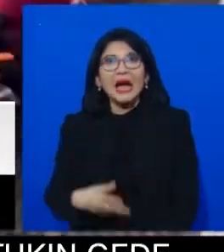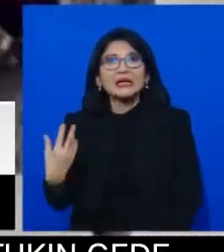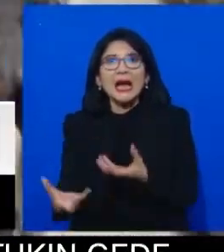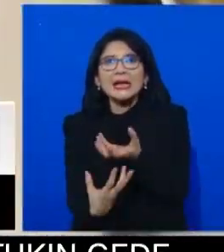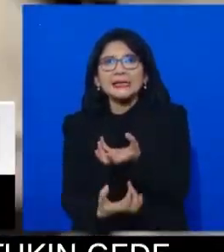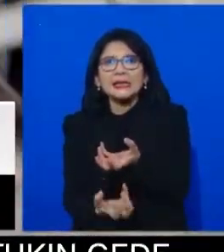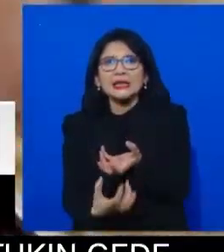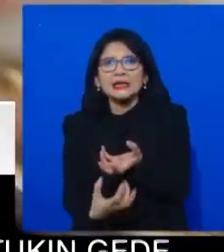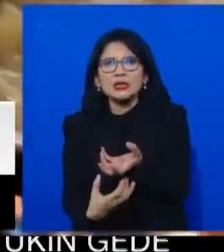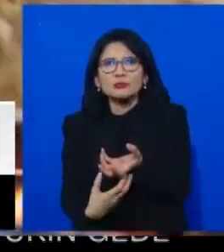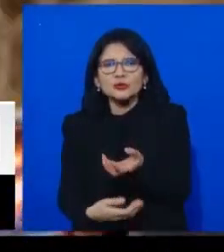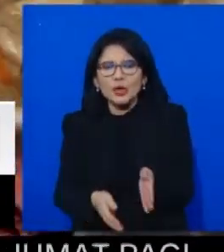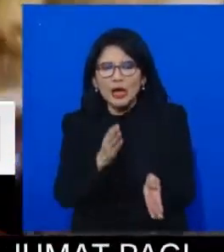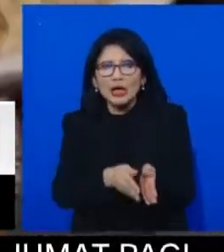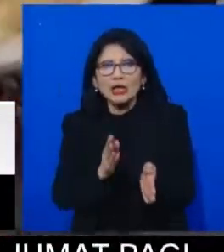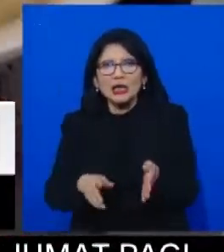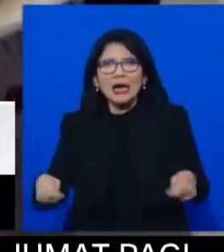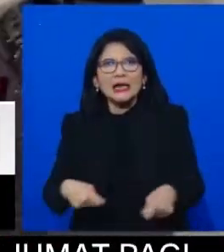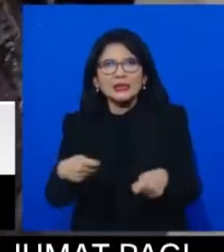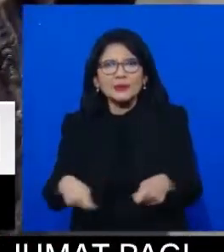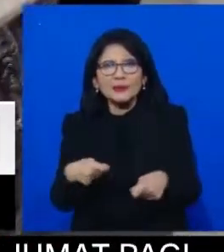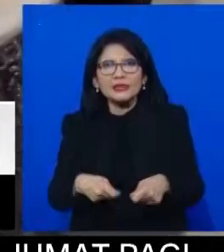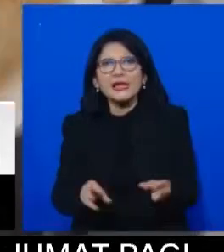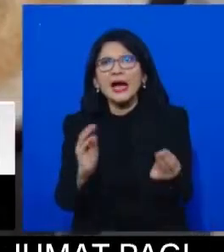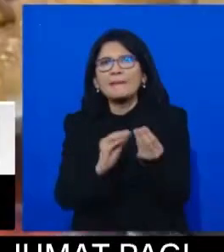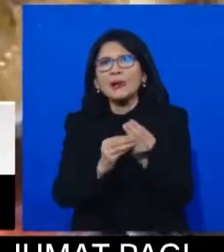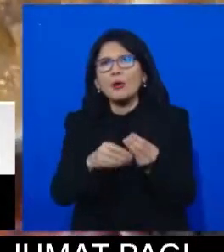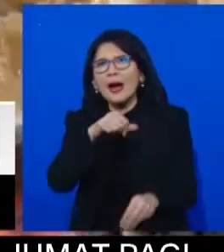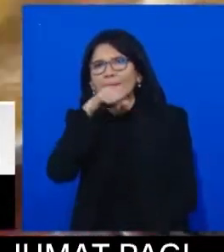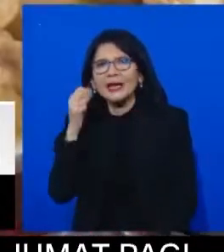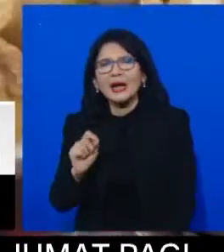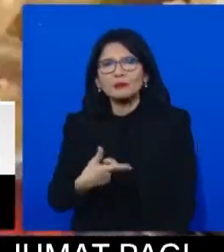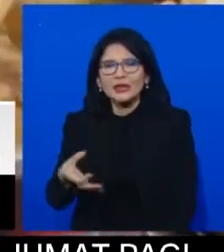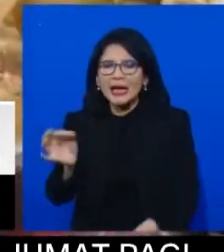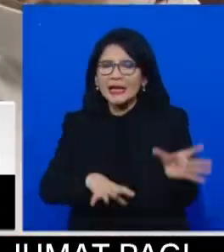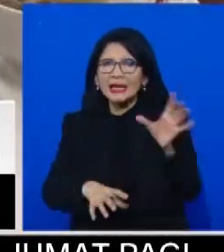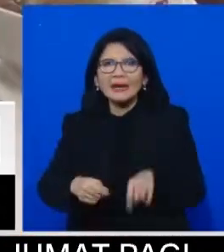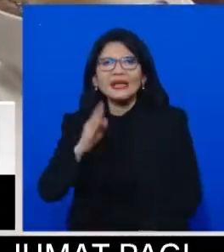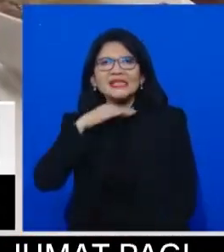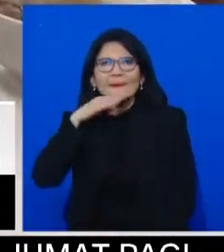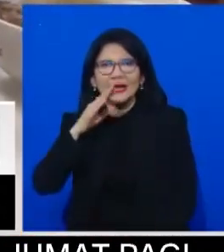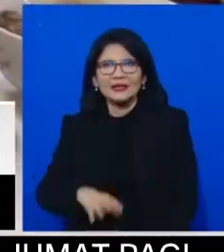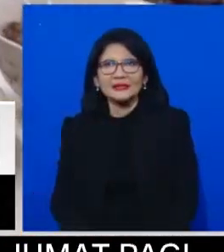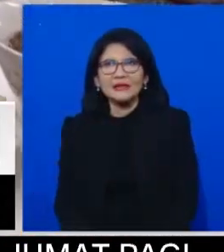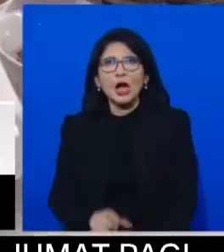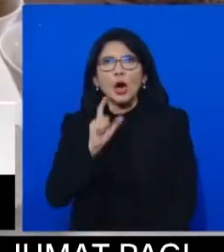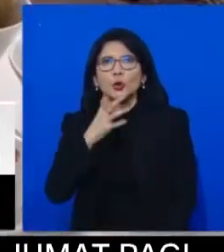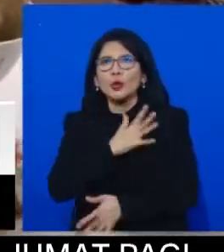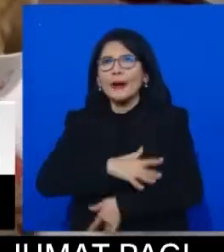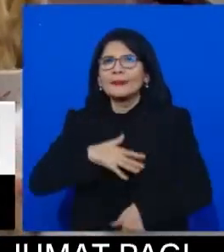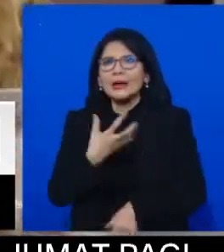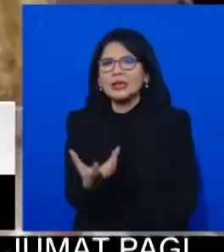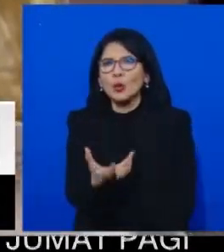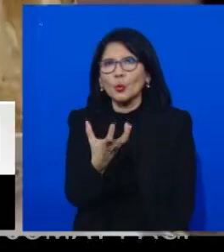hingga matang ditumis menggunakan bumbu dasar bawang merah dan bawang putih halus, garam, dan cabai rawit. Untuk menikmati mie ayam unik